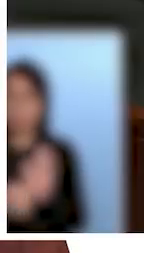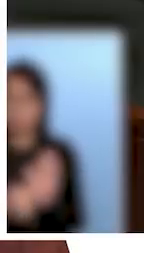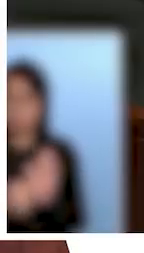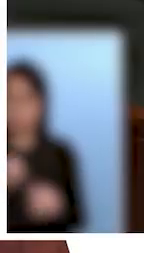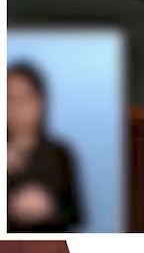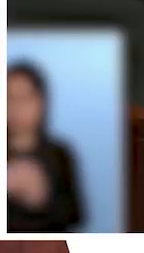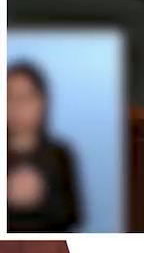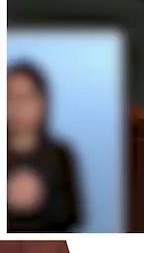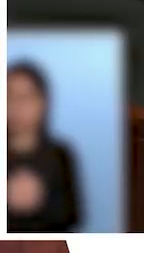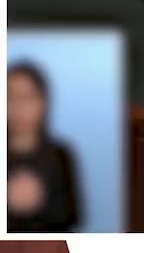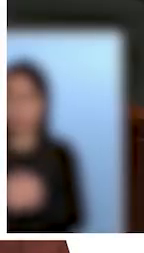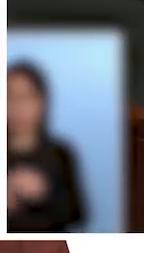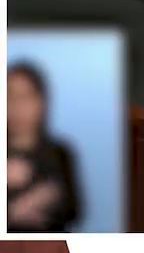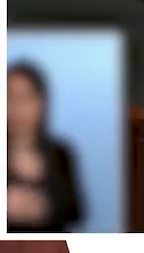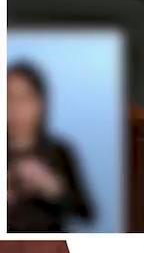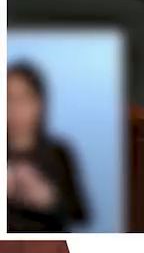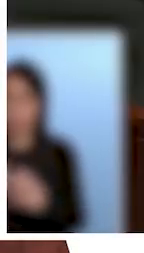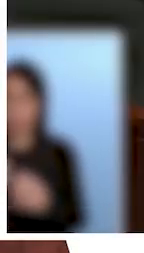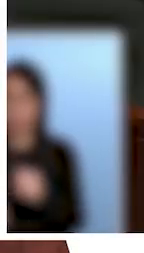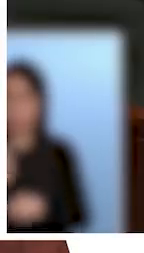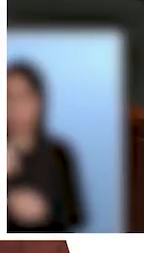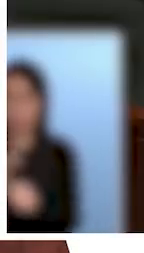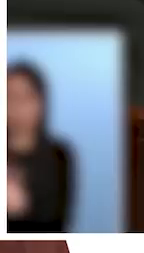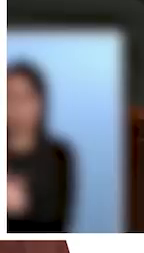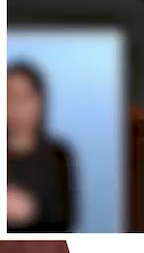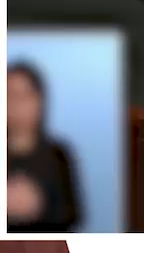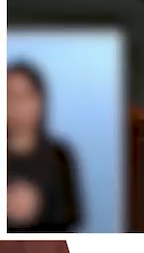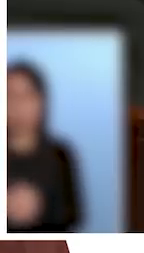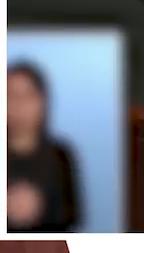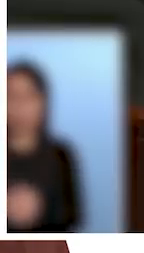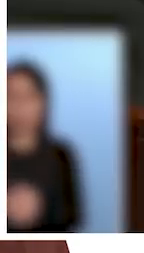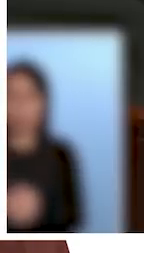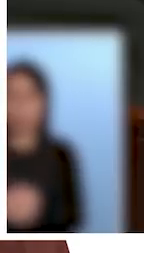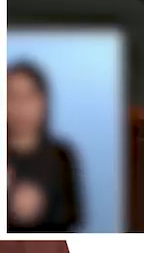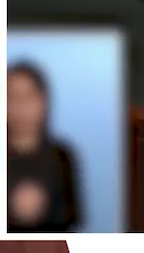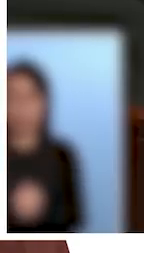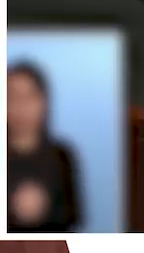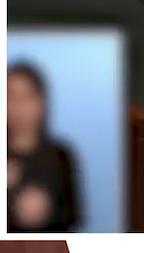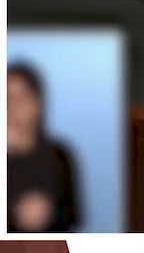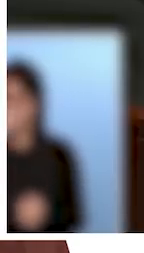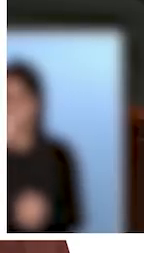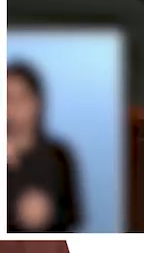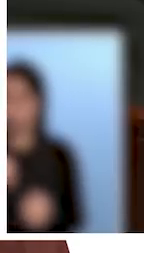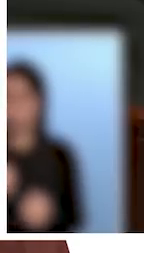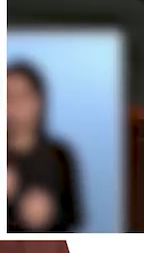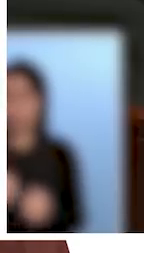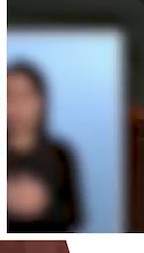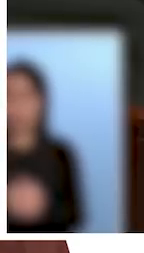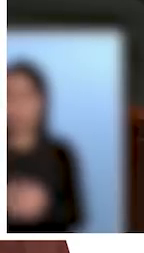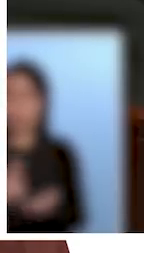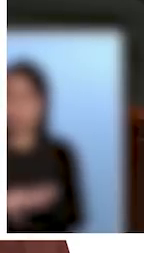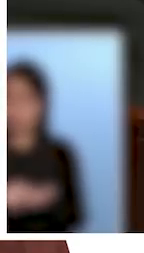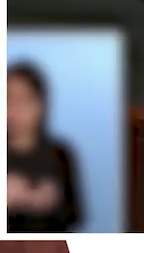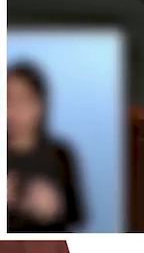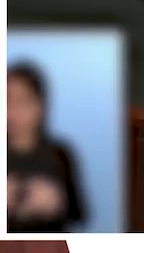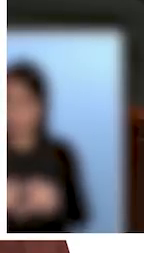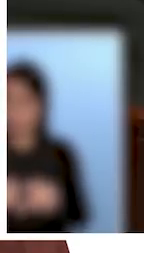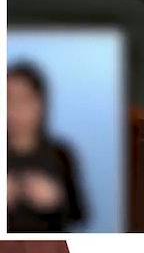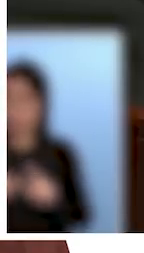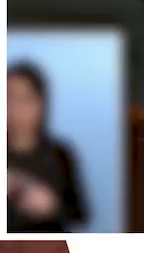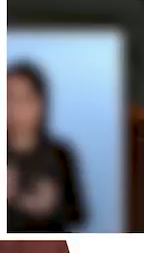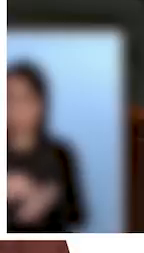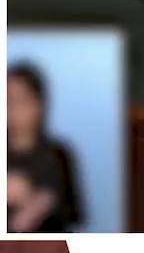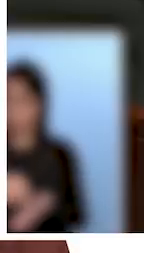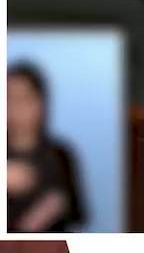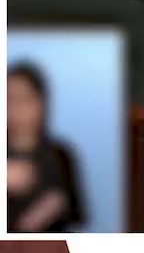咧，司法機構咧想維護翻佢喺我哋本地嘅一個市民對佢嘅信任啦、獨立性